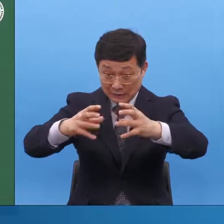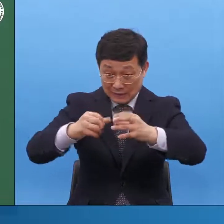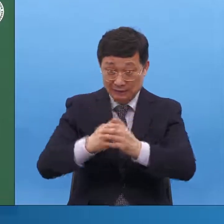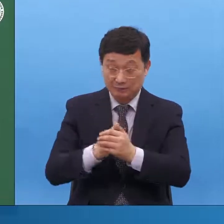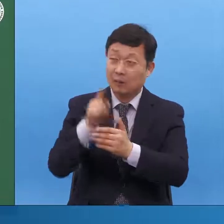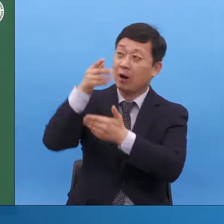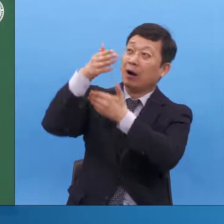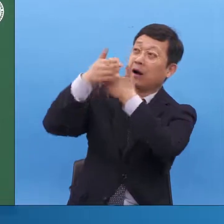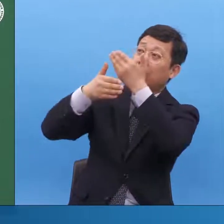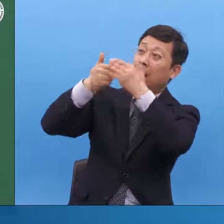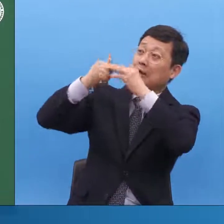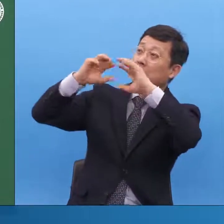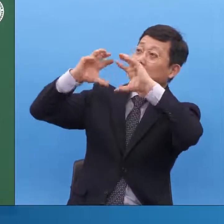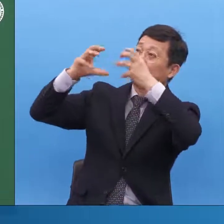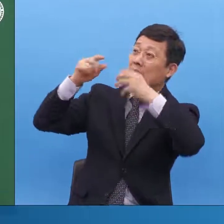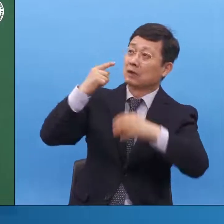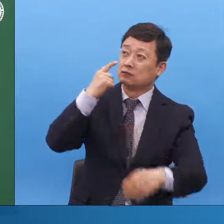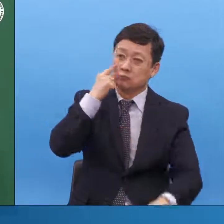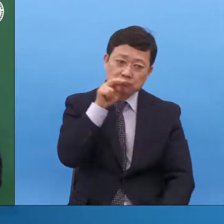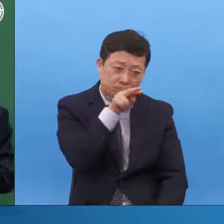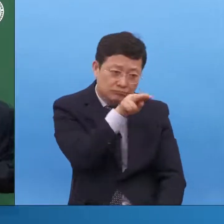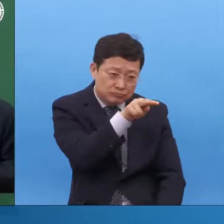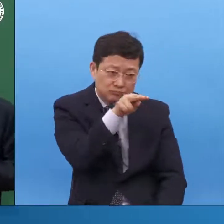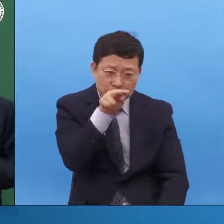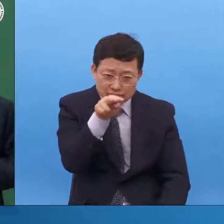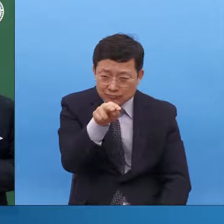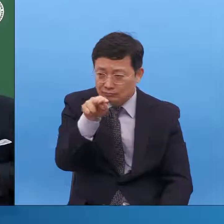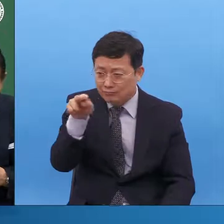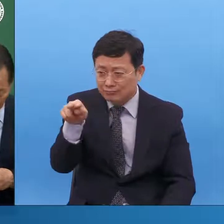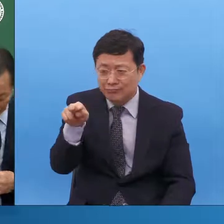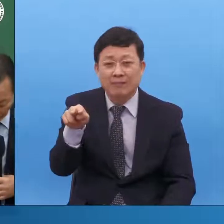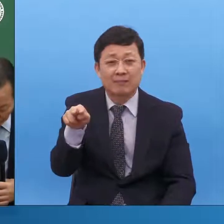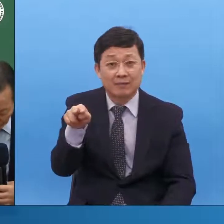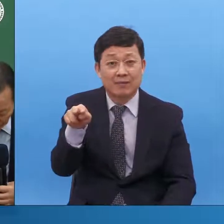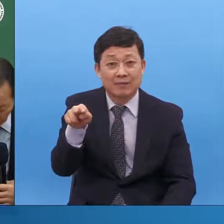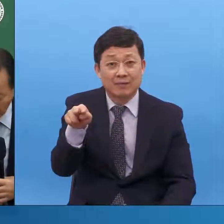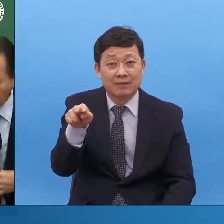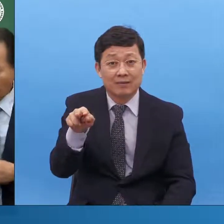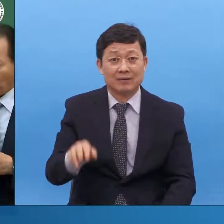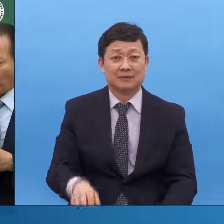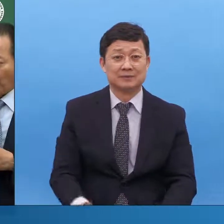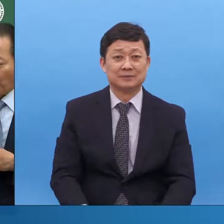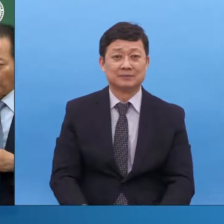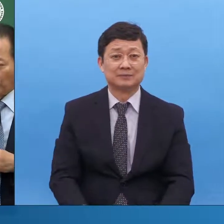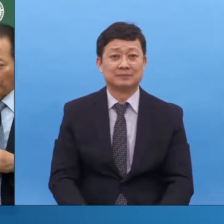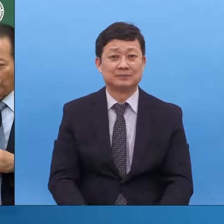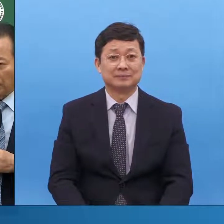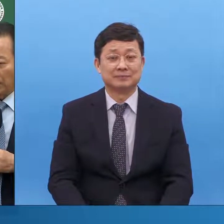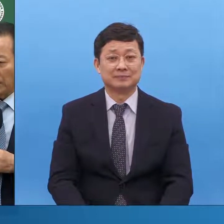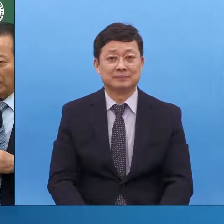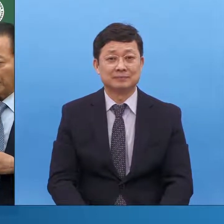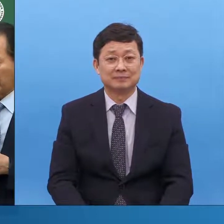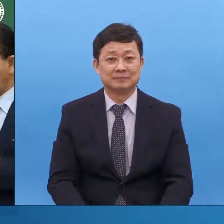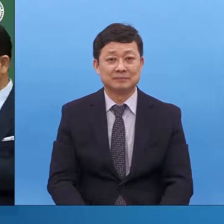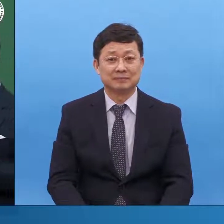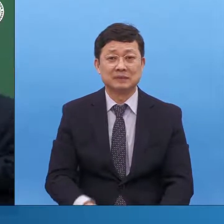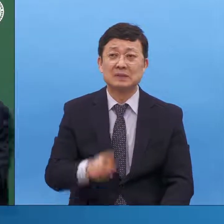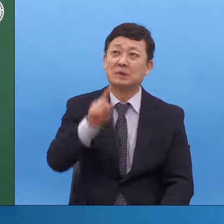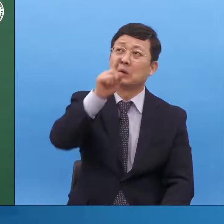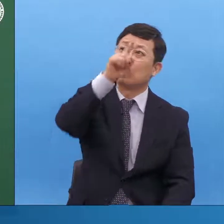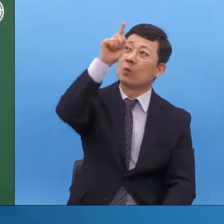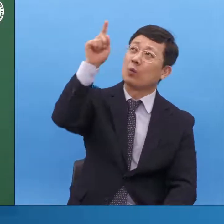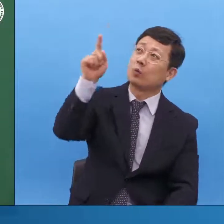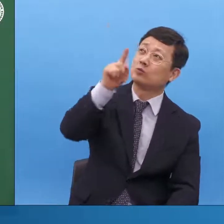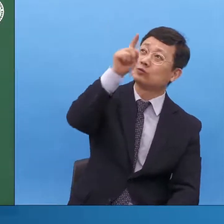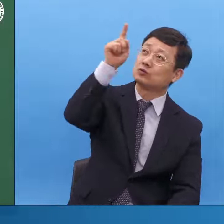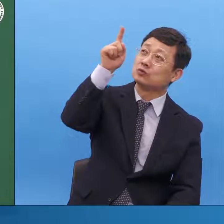하나님의 나라 있잖아요. There are the 3 kingdoms. We've got the worldly kingdom, Satan's kingdom, and God's 그 중에 특히 공중 권세 잡은 자란 단어가 나옵니다.